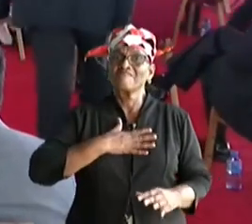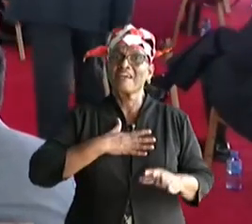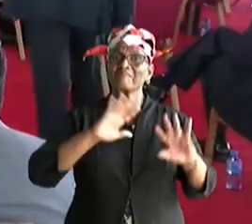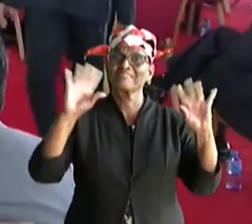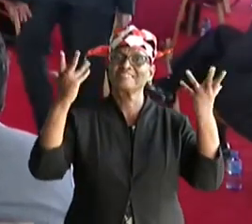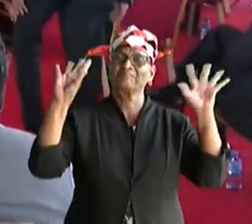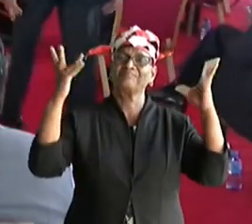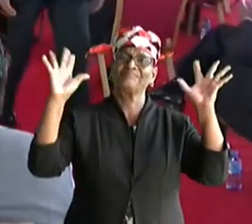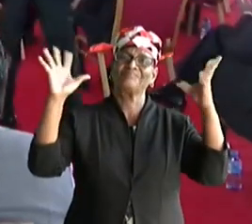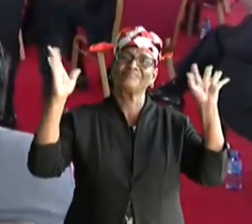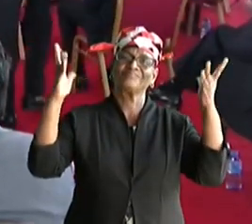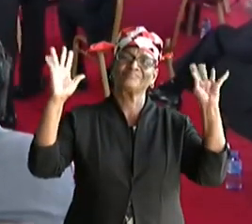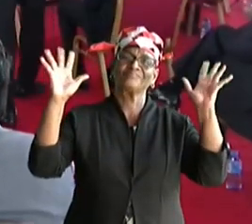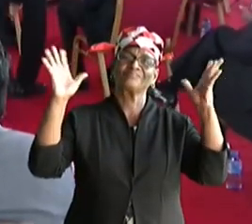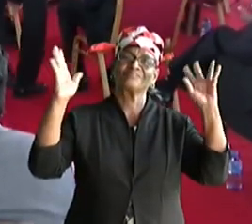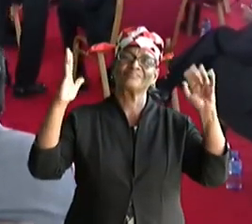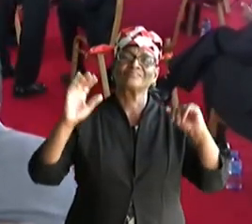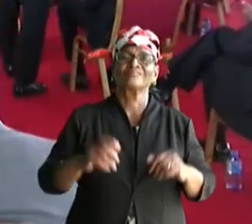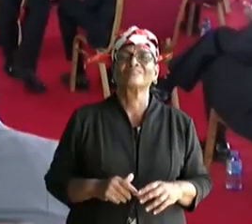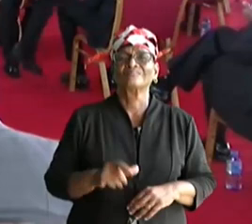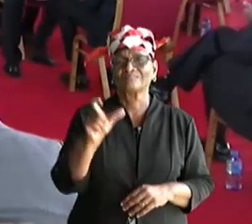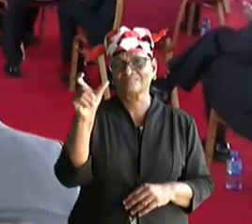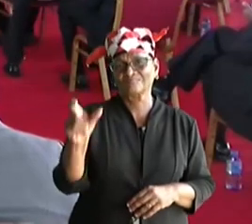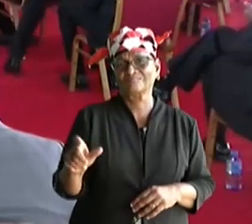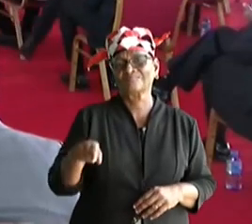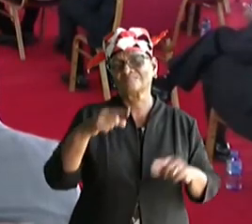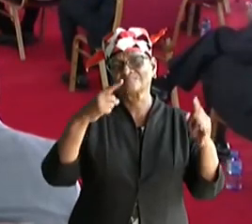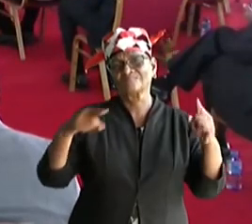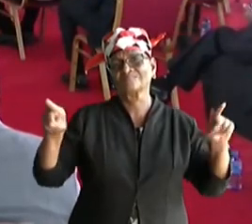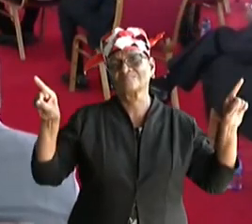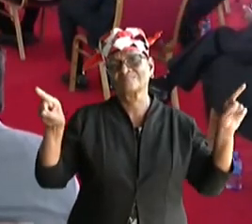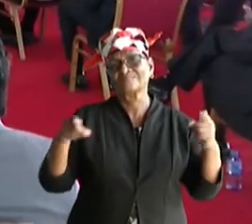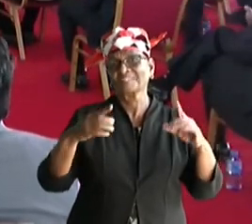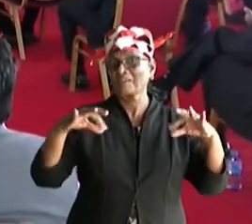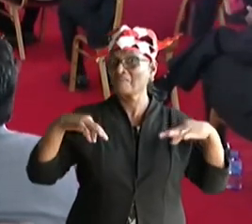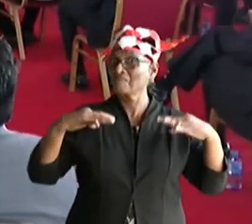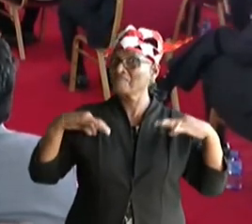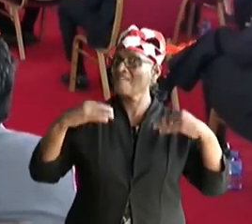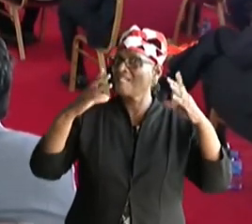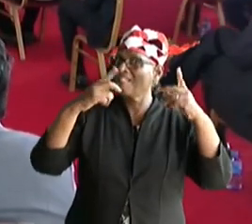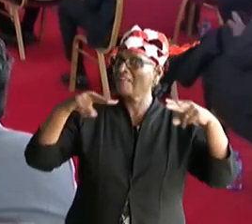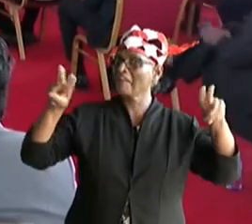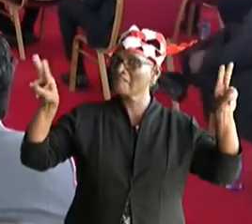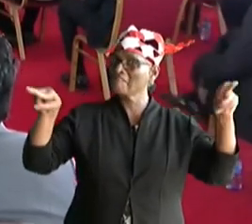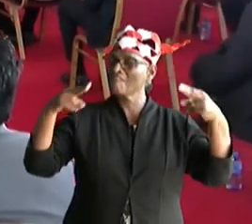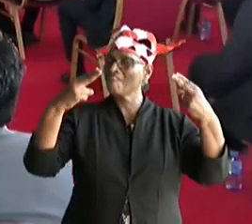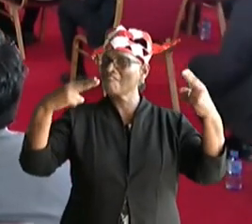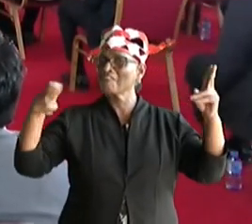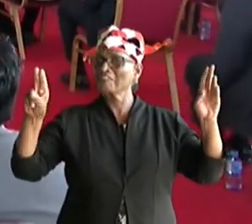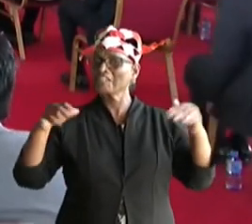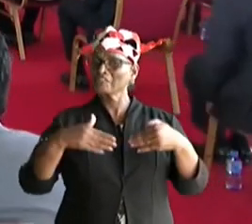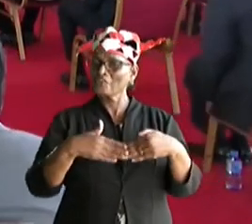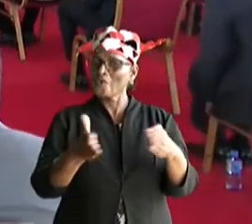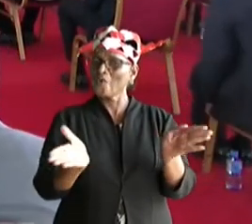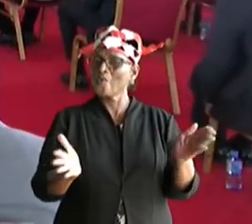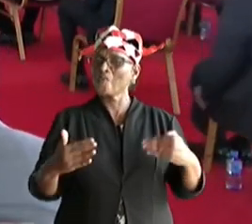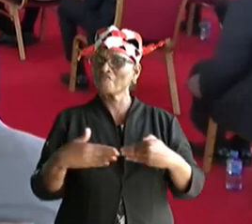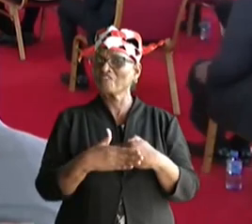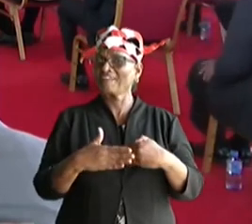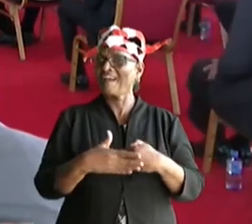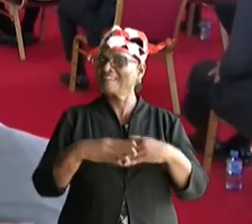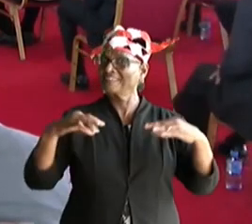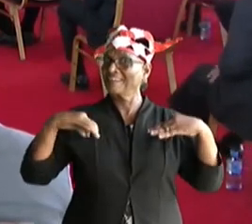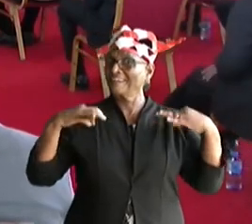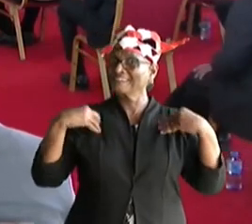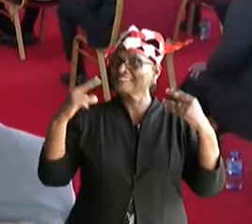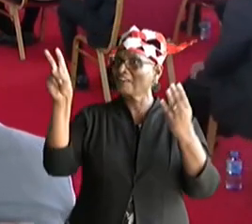Voor de heer Jill Valentin. Veel fleur en kleur bij deze buitengewone openbare vergadering. Maar